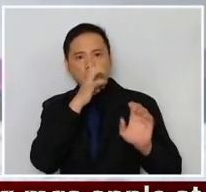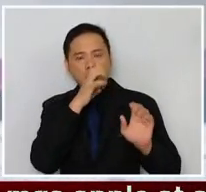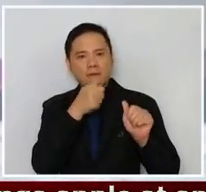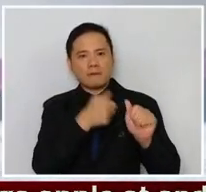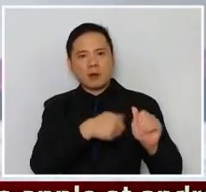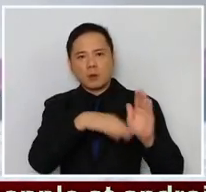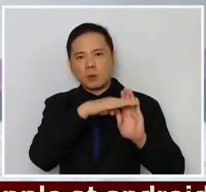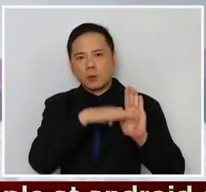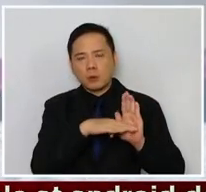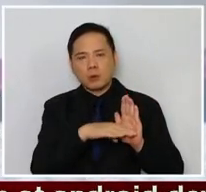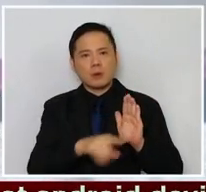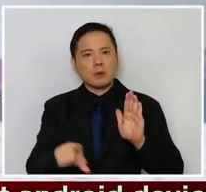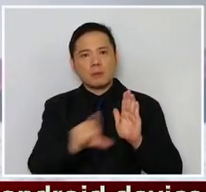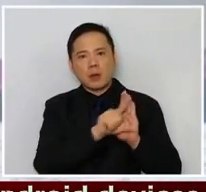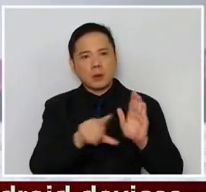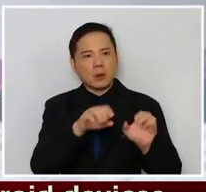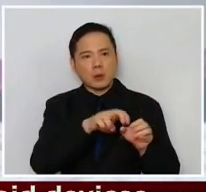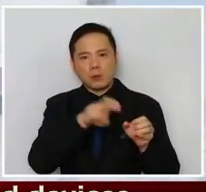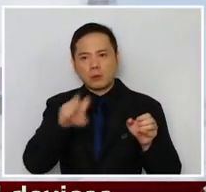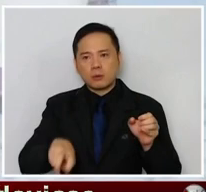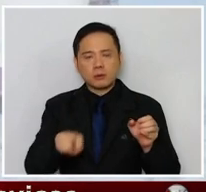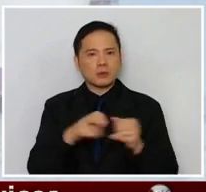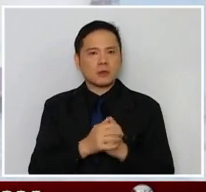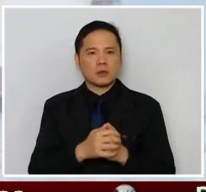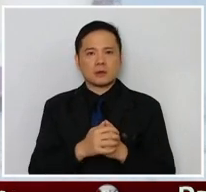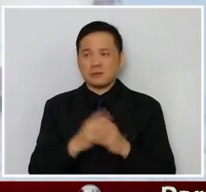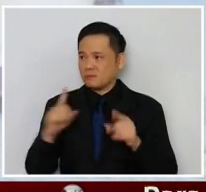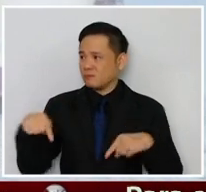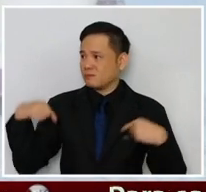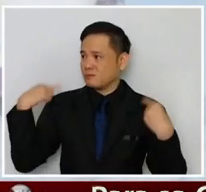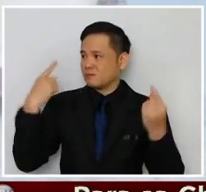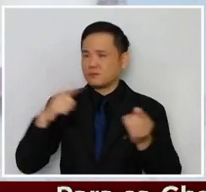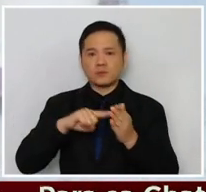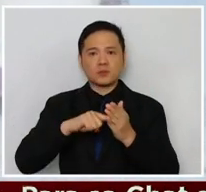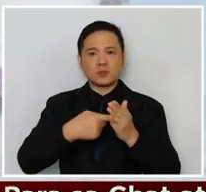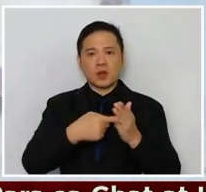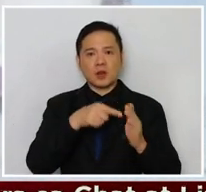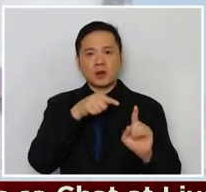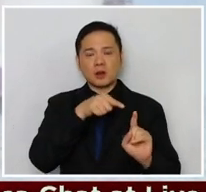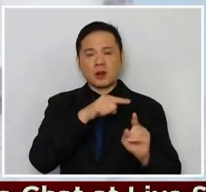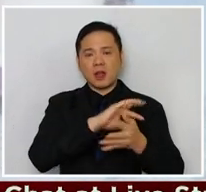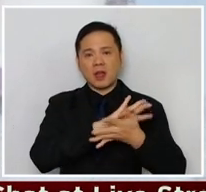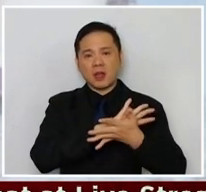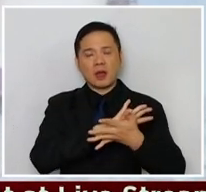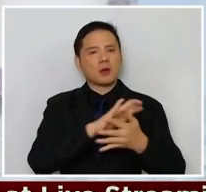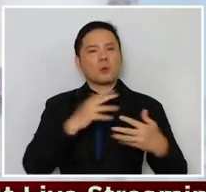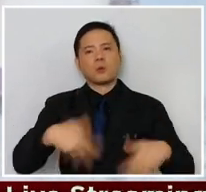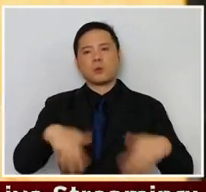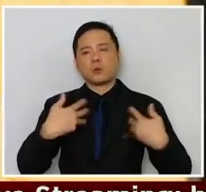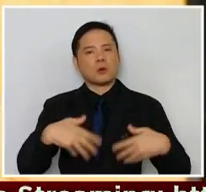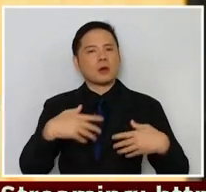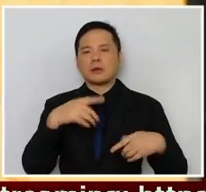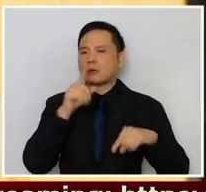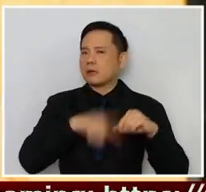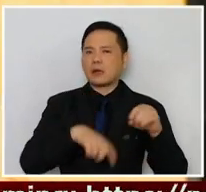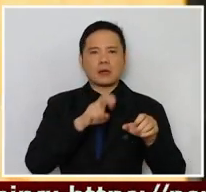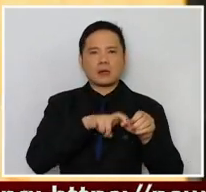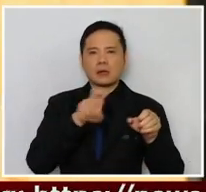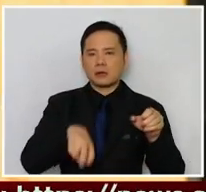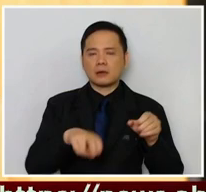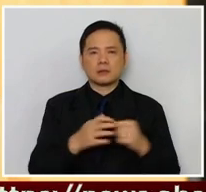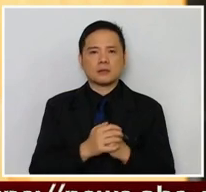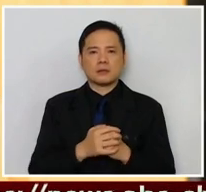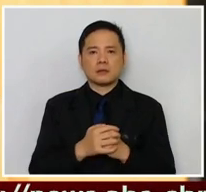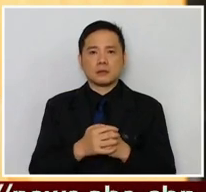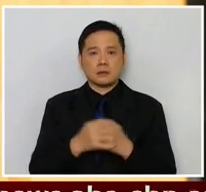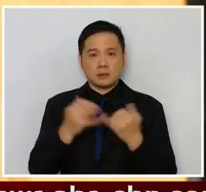PPA mula noong nag-pandemic na bumaba ang mga crew na yan nang walang paintulot mula po sa otoridad. Nag-usap kami ng Philippine